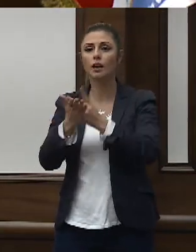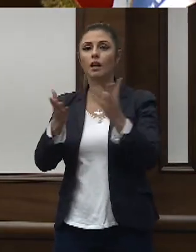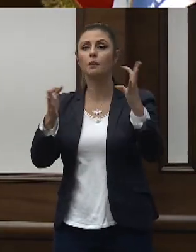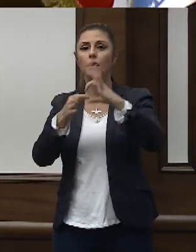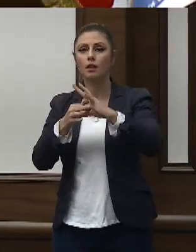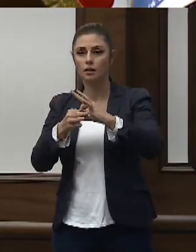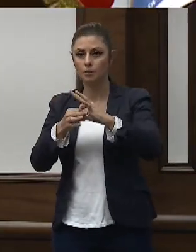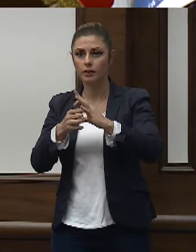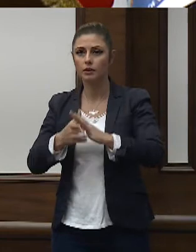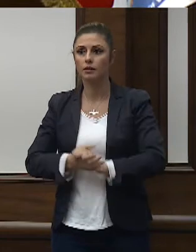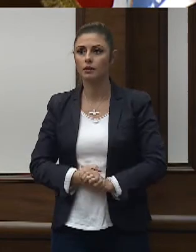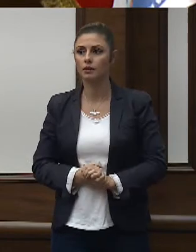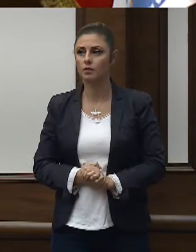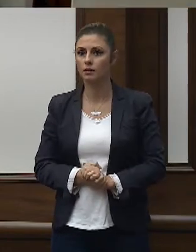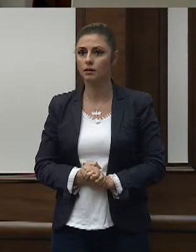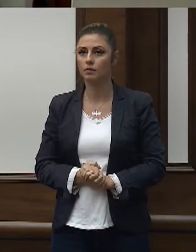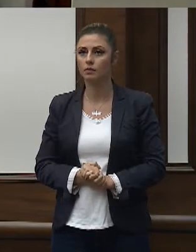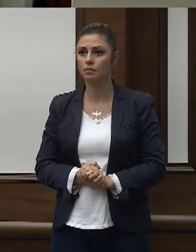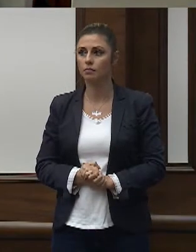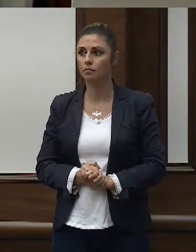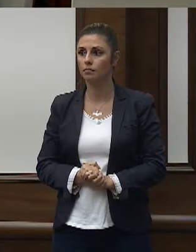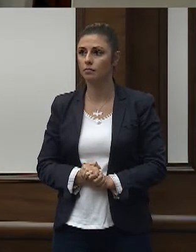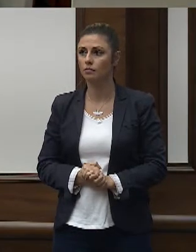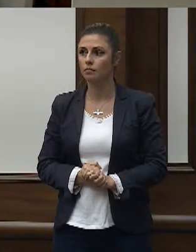bağlanması. Tarife komisyonu buyurun.